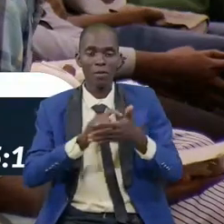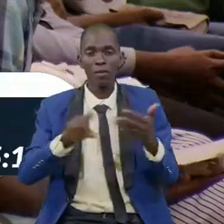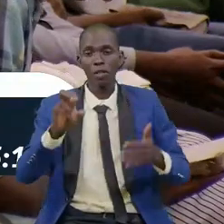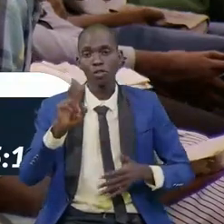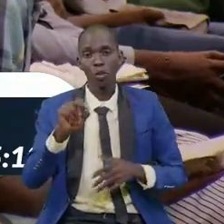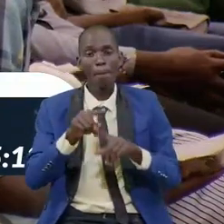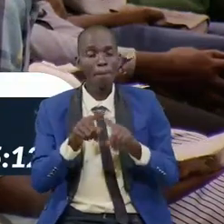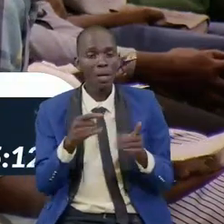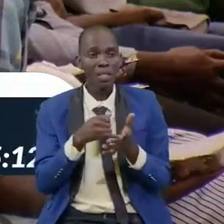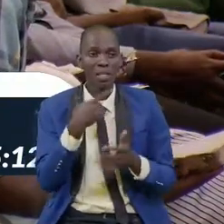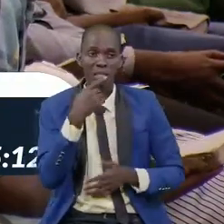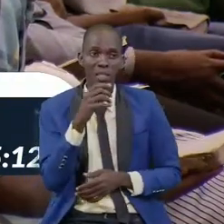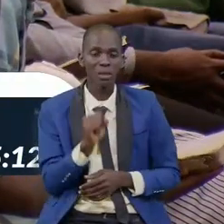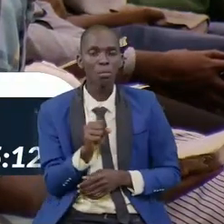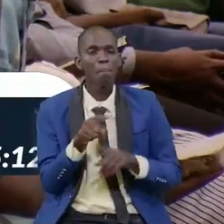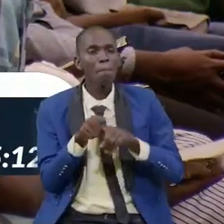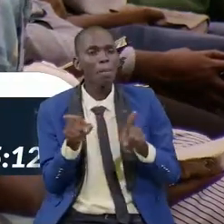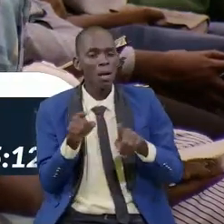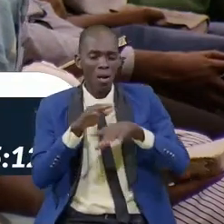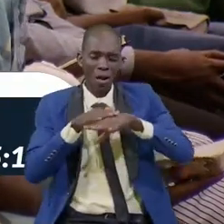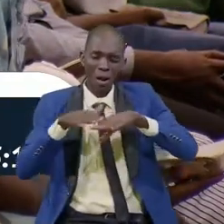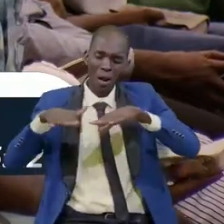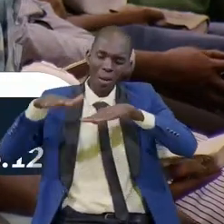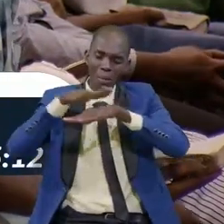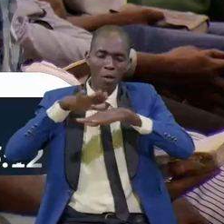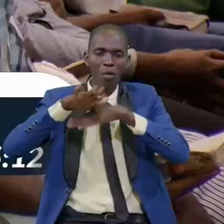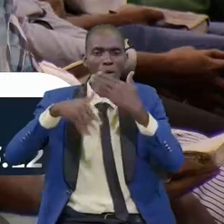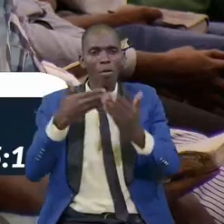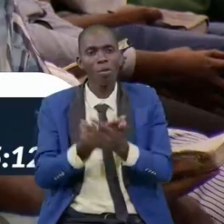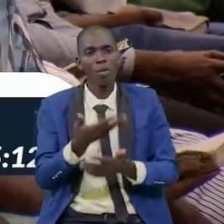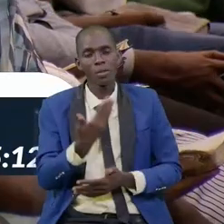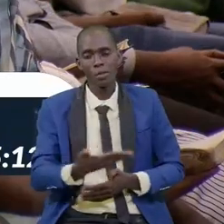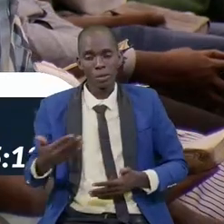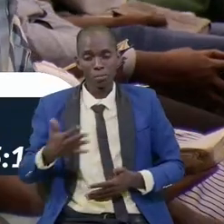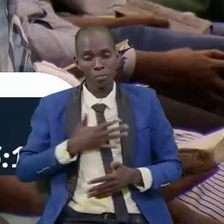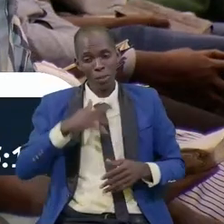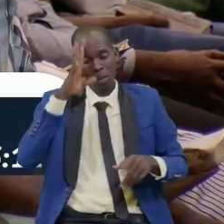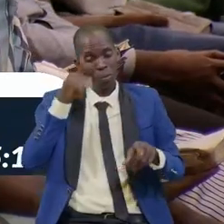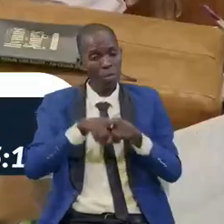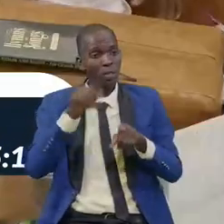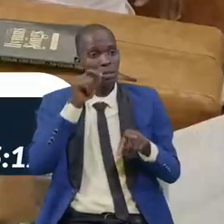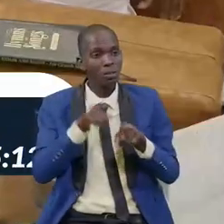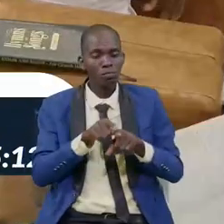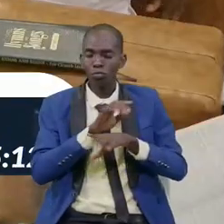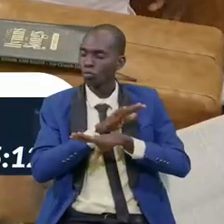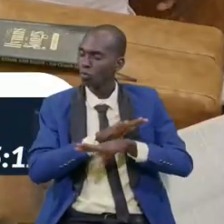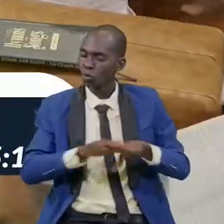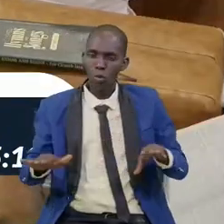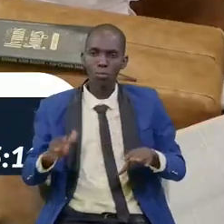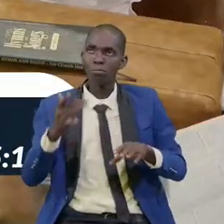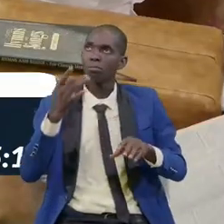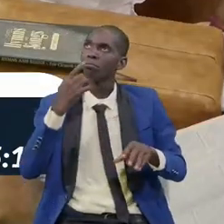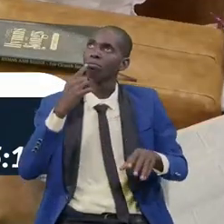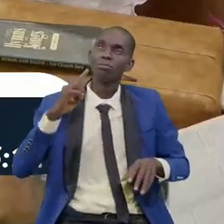verset 12 dit, avant toute chose, mes frères, ne jurez